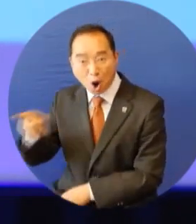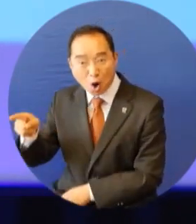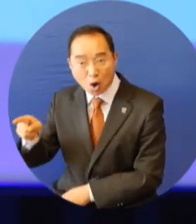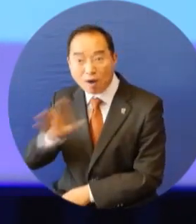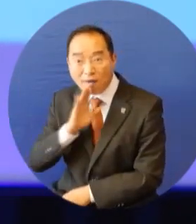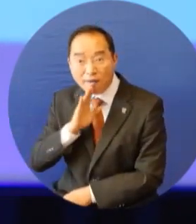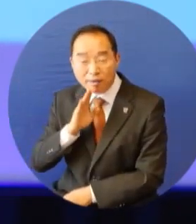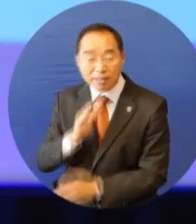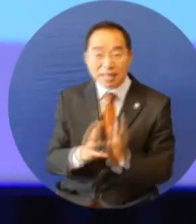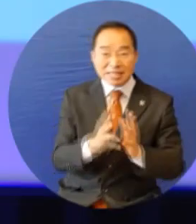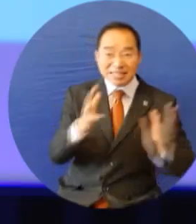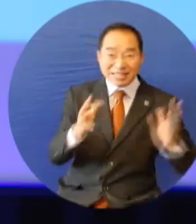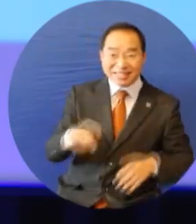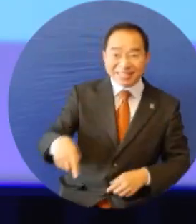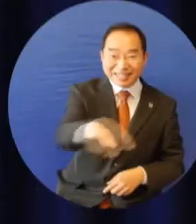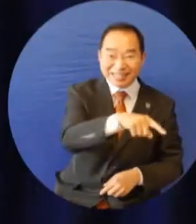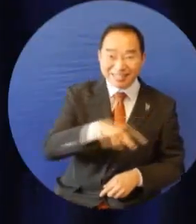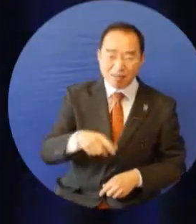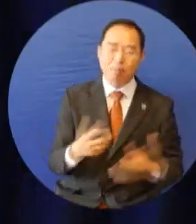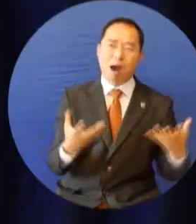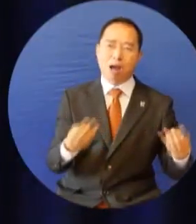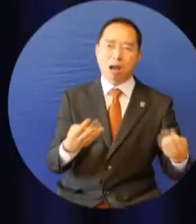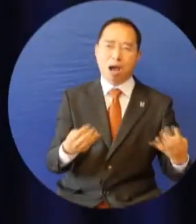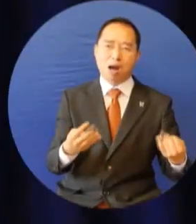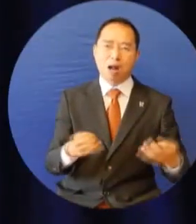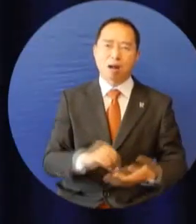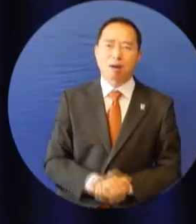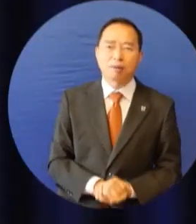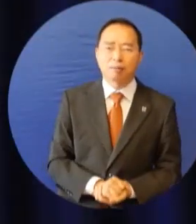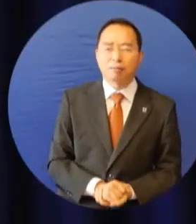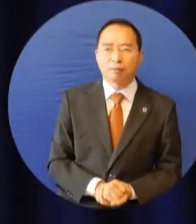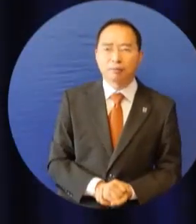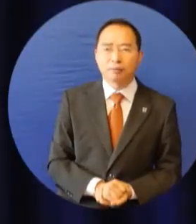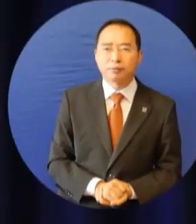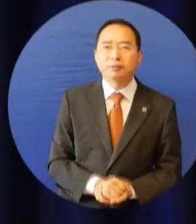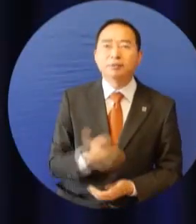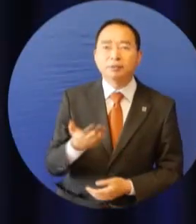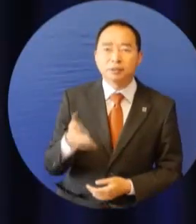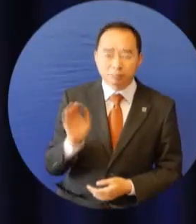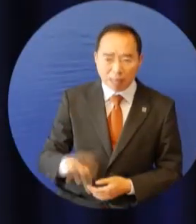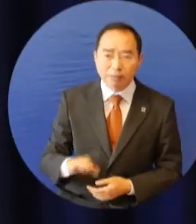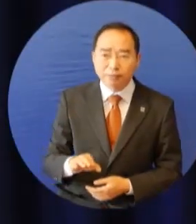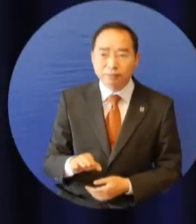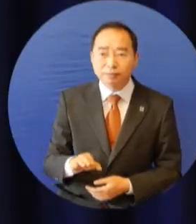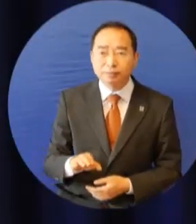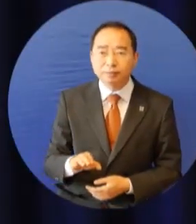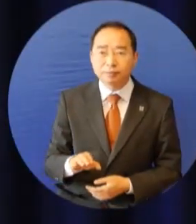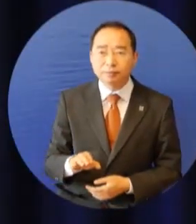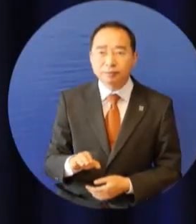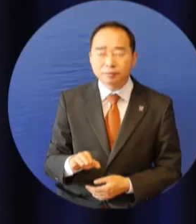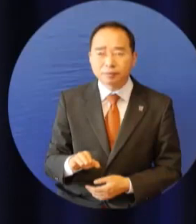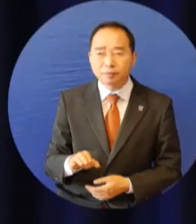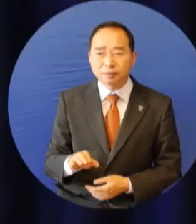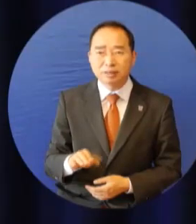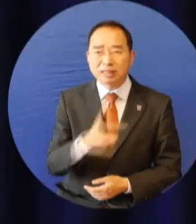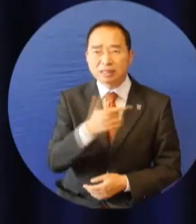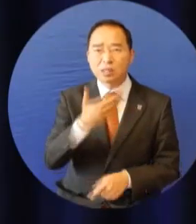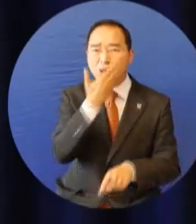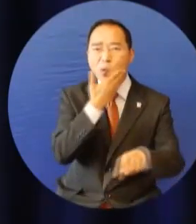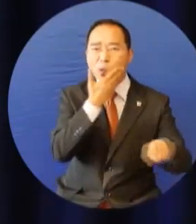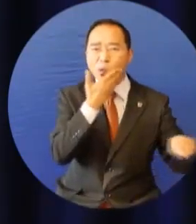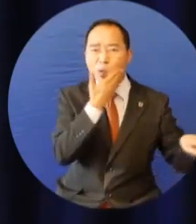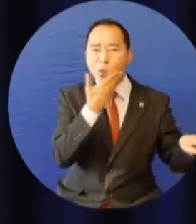사람들만 먹잖아요. 근데 이 들풀들은 굉장히 험하고 거칠고 막